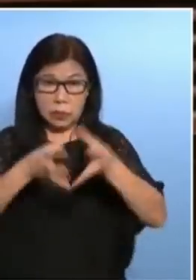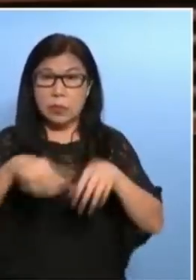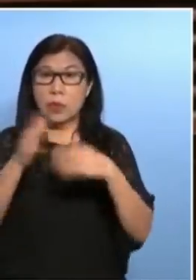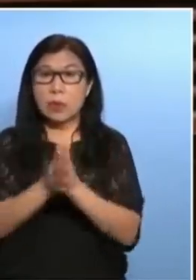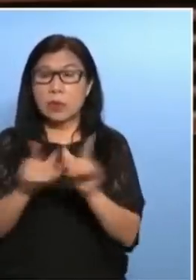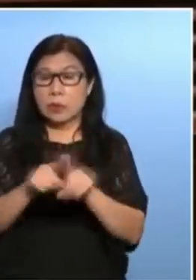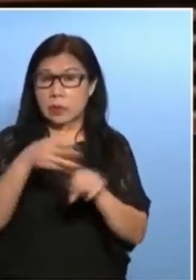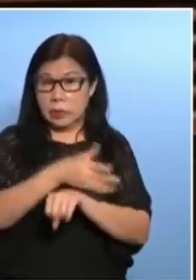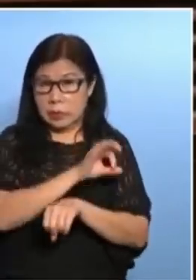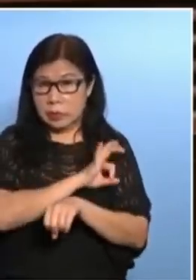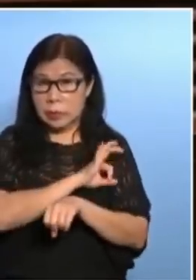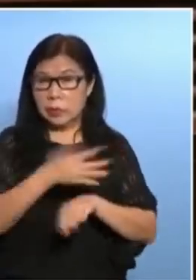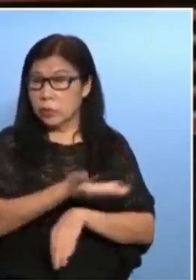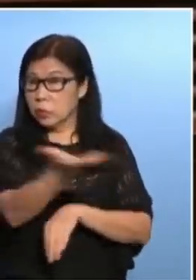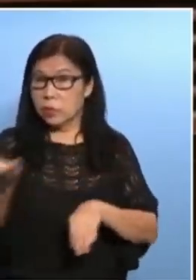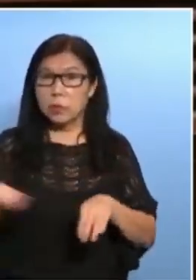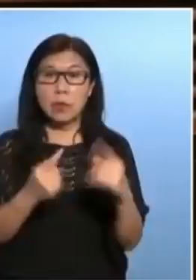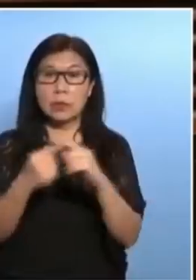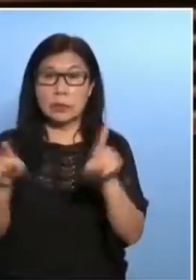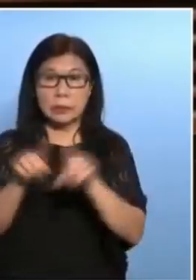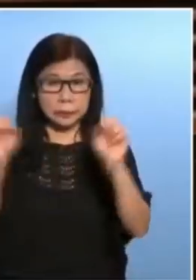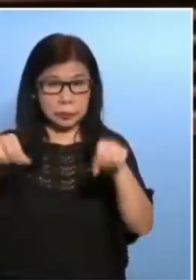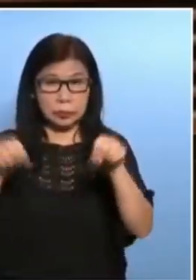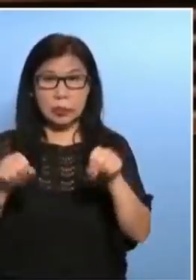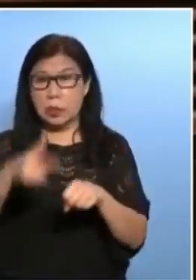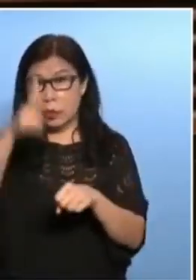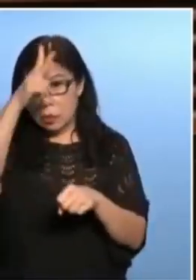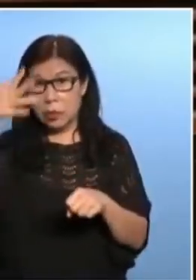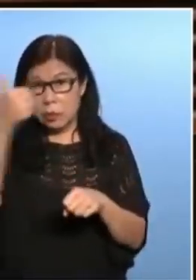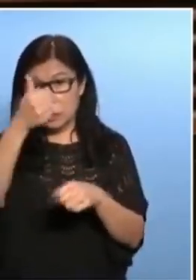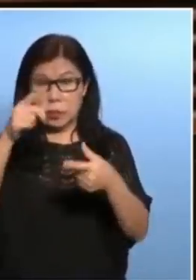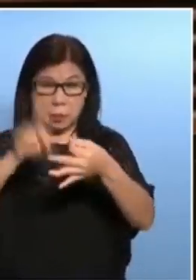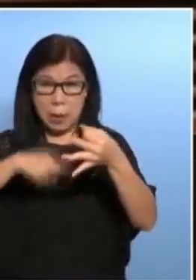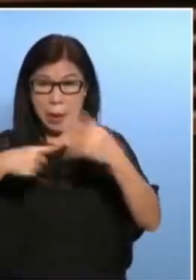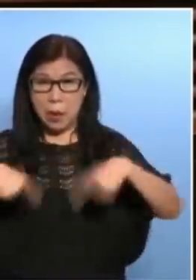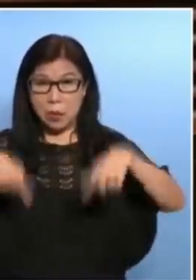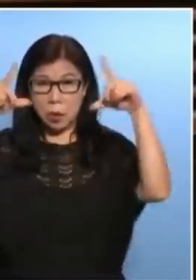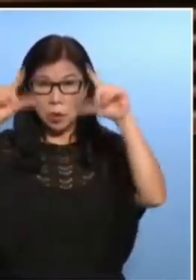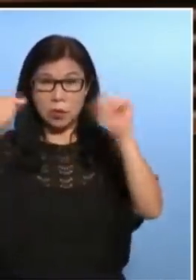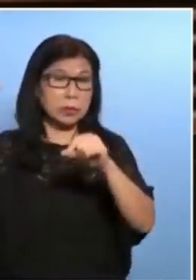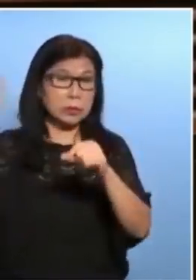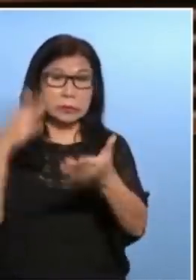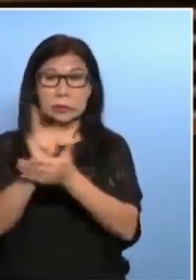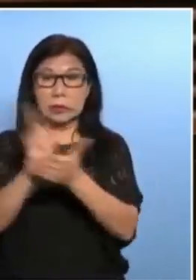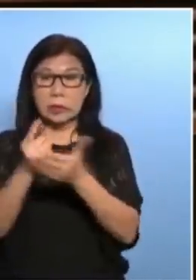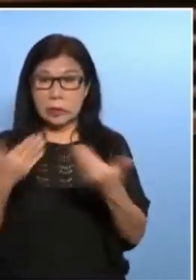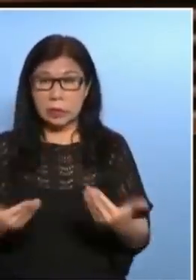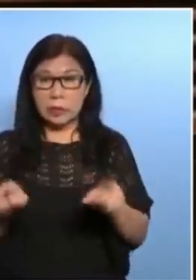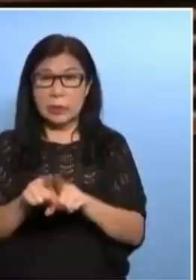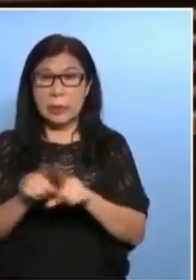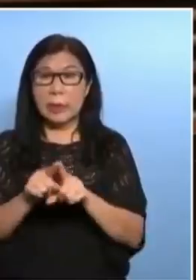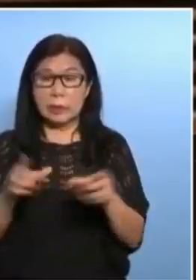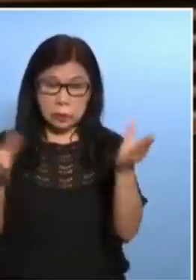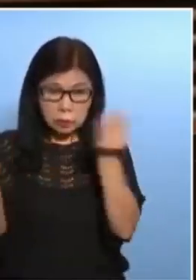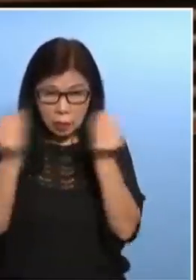沒有得到社會的廣泛共識。當特首林鄭月娥去年曾經口口聲聲說她自己已經吸取